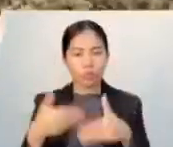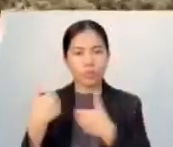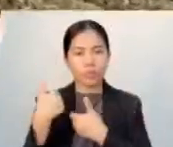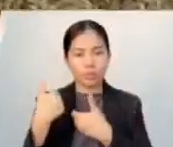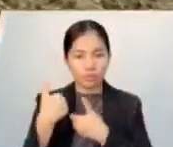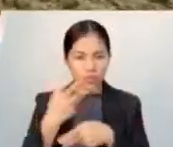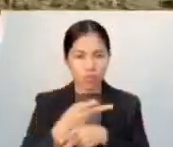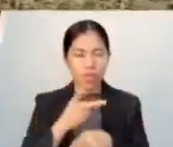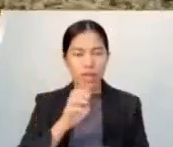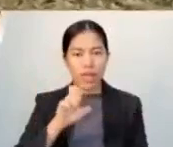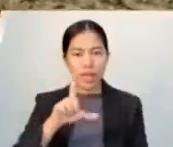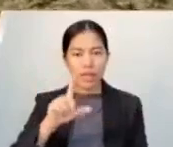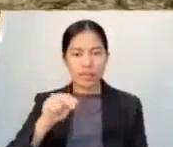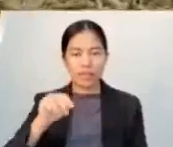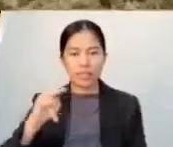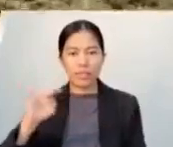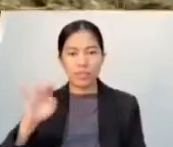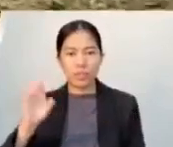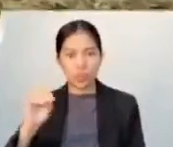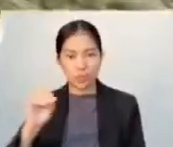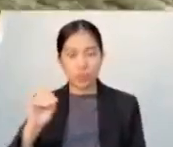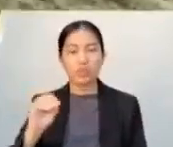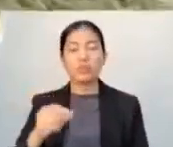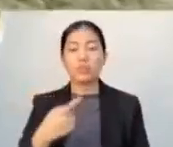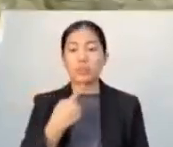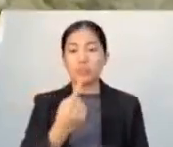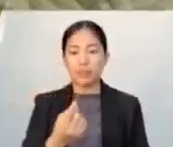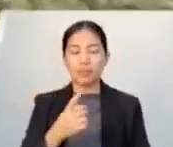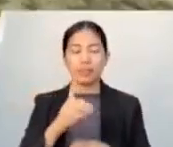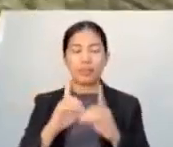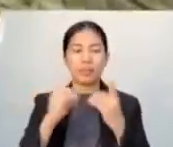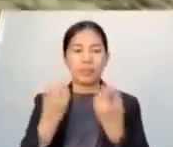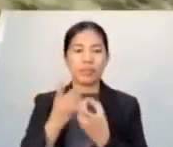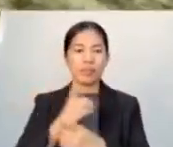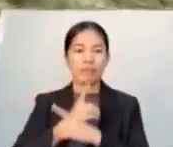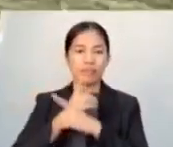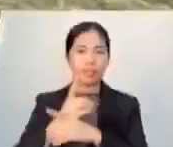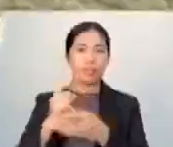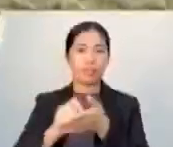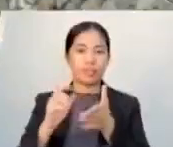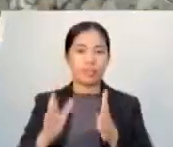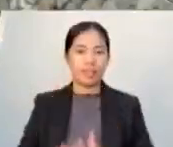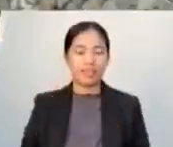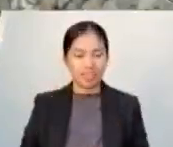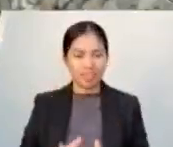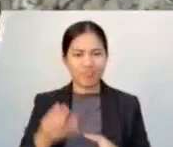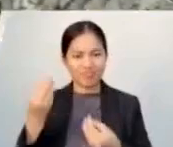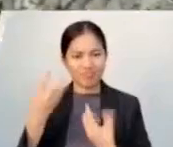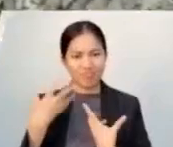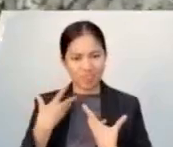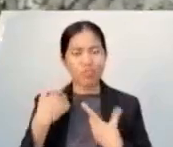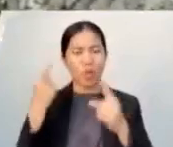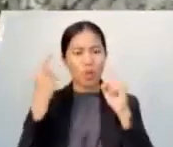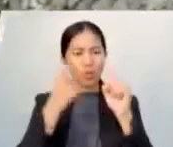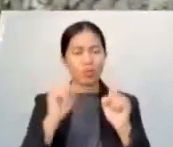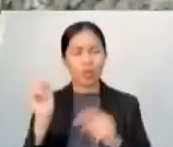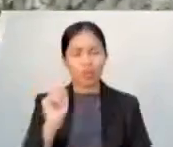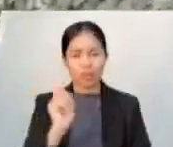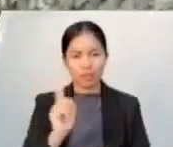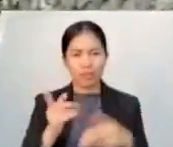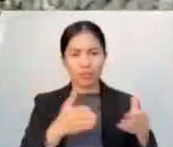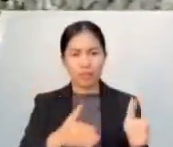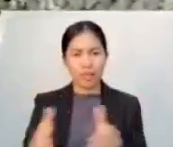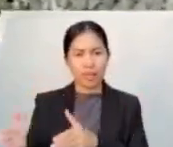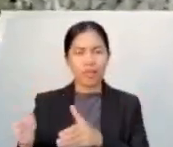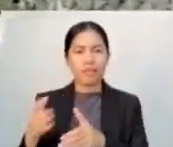kay Defense Secretary Gibo Teodoro. Layo nitong paghandaan ang inaasahang epekto ng El Nino sa unang bahagi ng